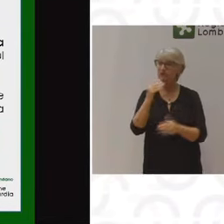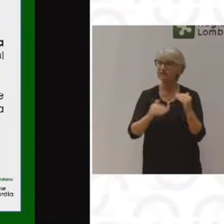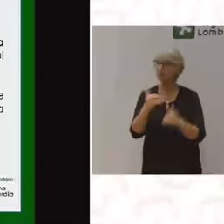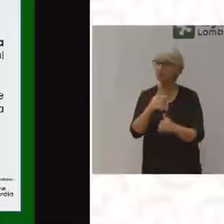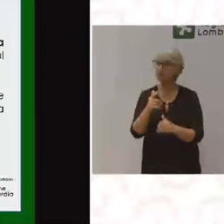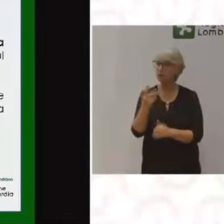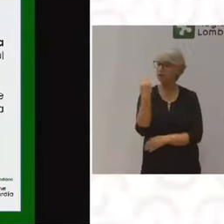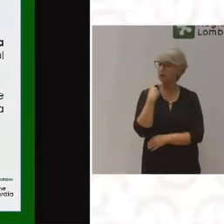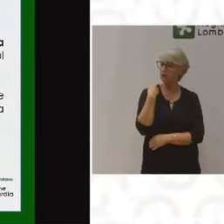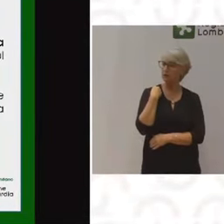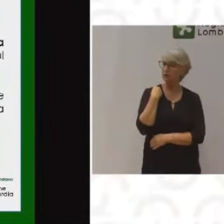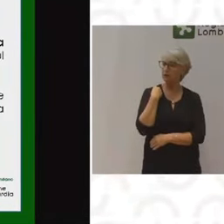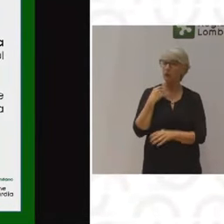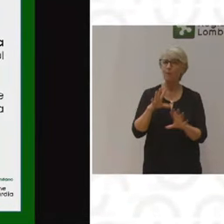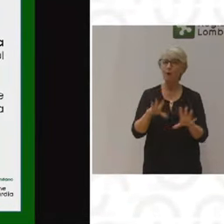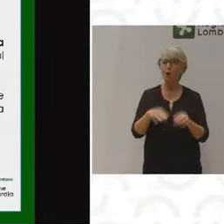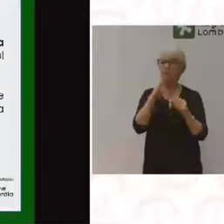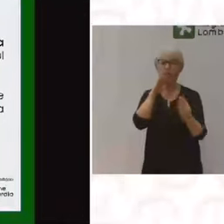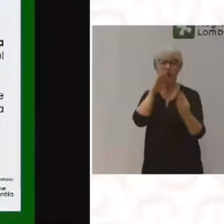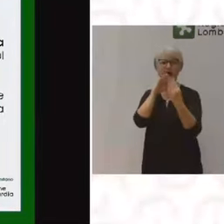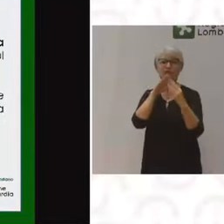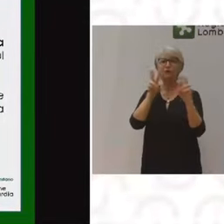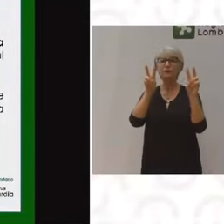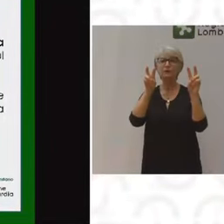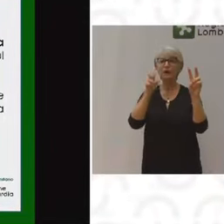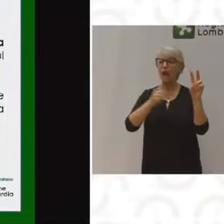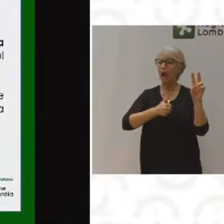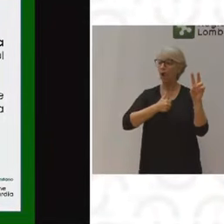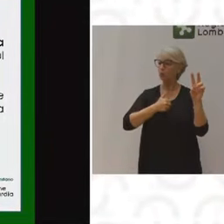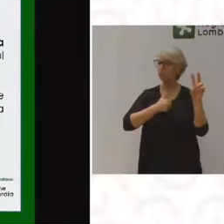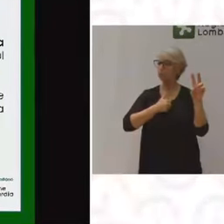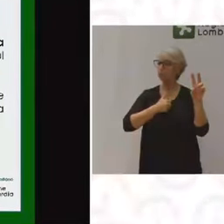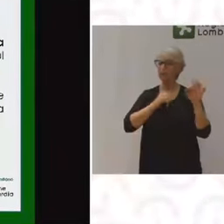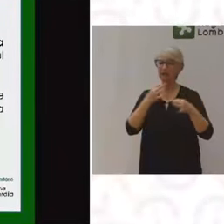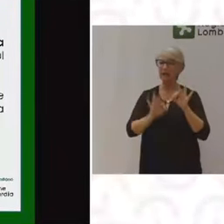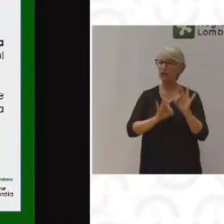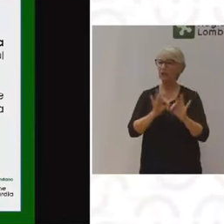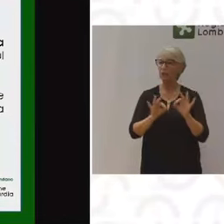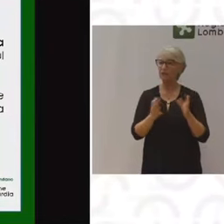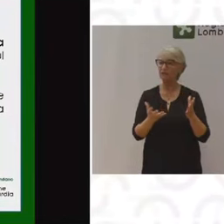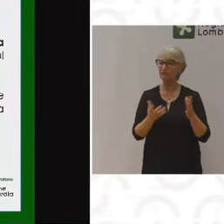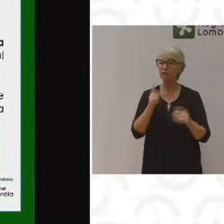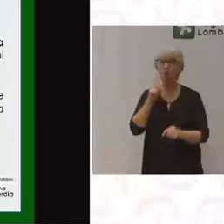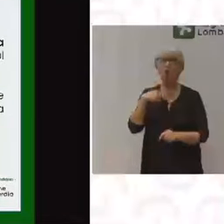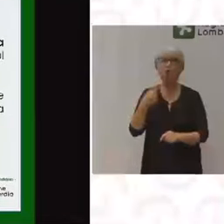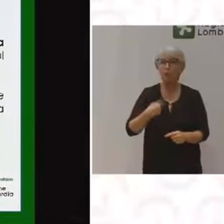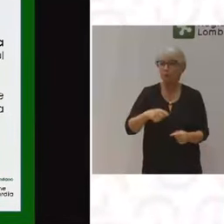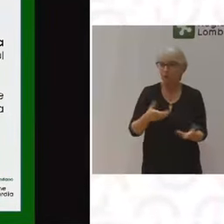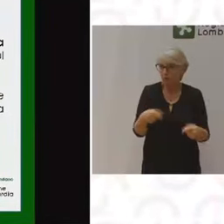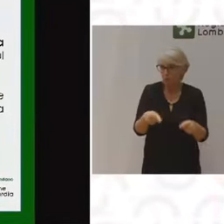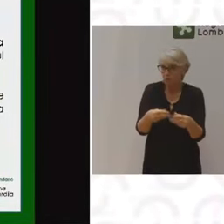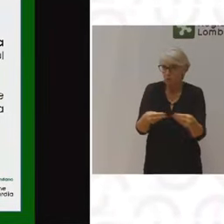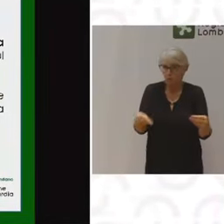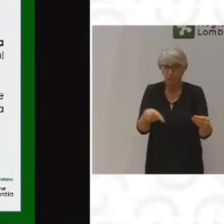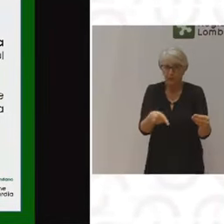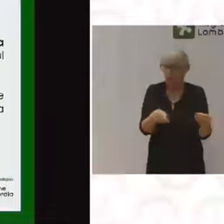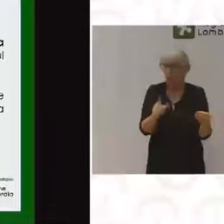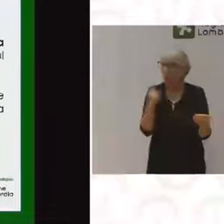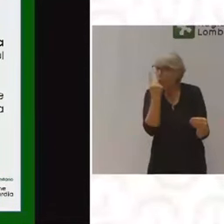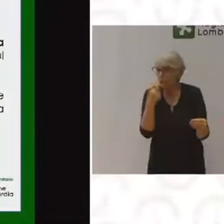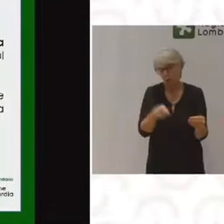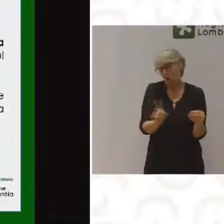quando iniziamo a affrontare il tema dell'autonomia abitativa, di cui il dopo di noi è uno strumento, ma non l'unico